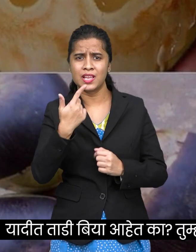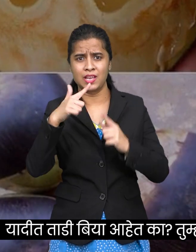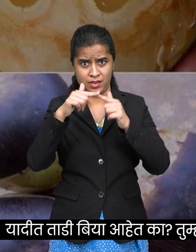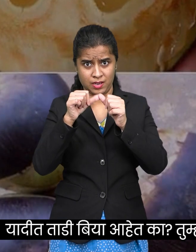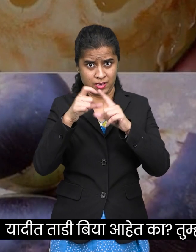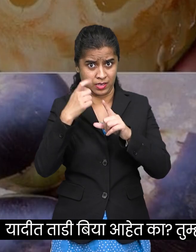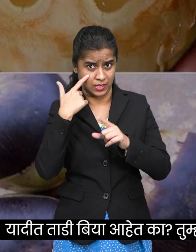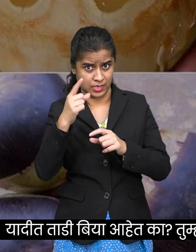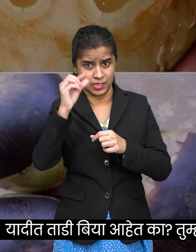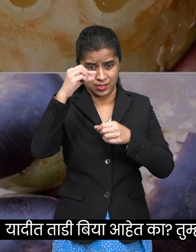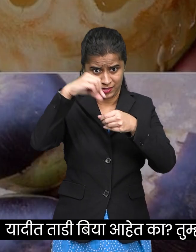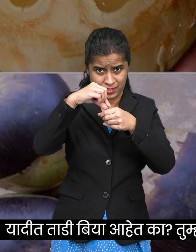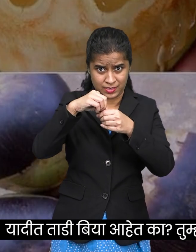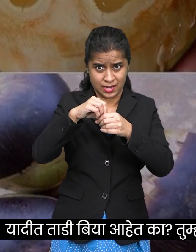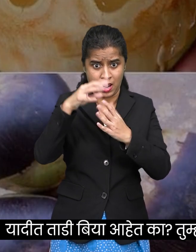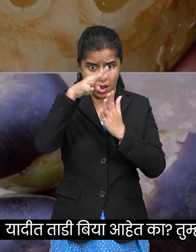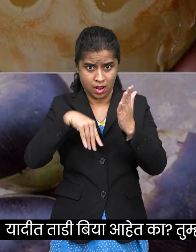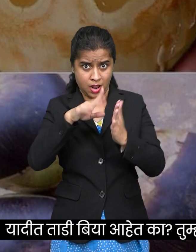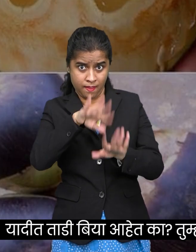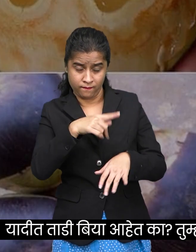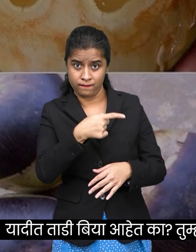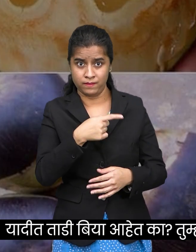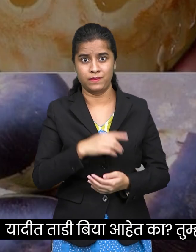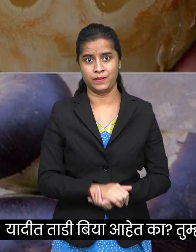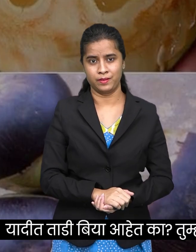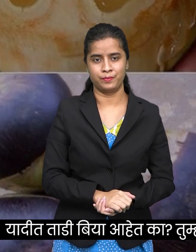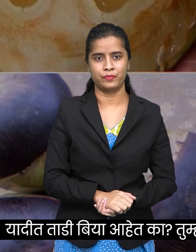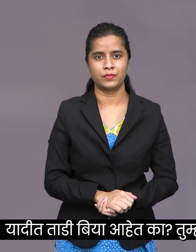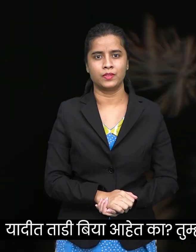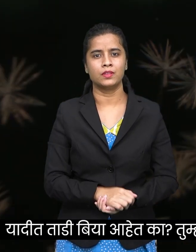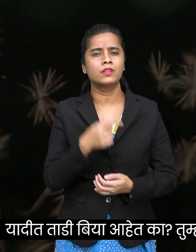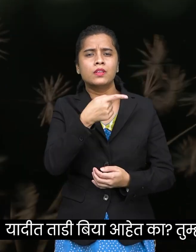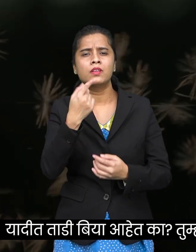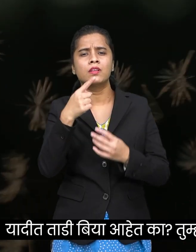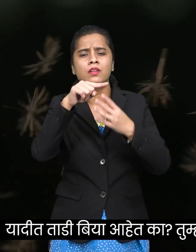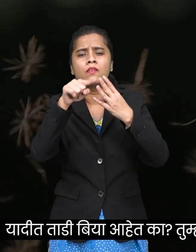यादीत ताडी बिया आहेत का? तुम्हाला त्यांच्यामध्ये कोणती वैशिष्ट्ये आढळतात?